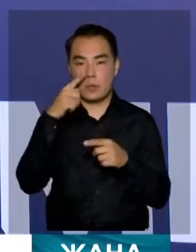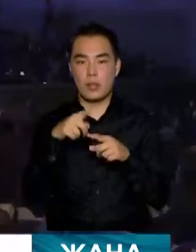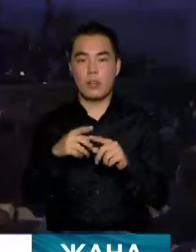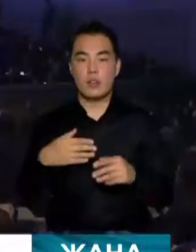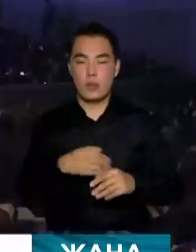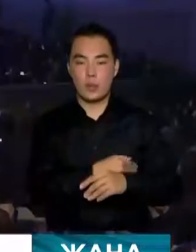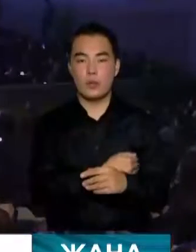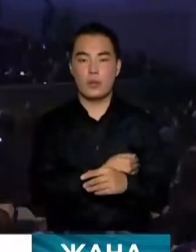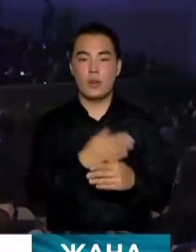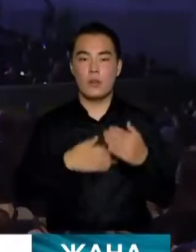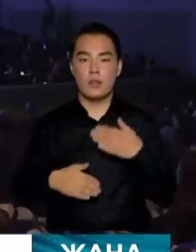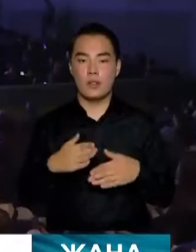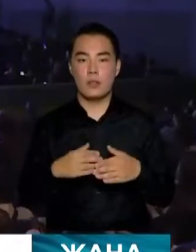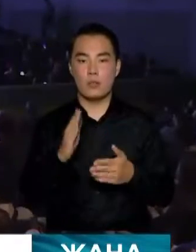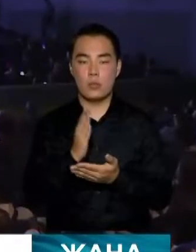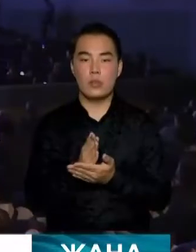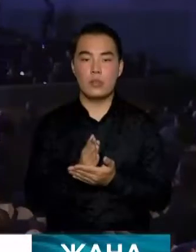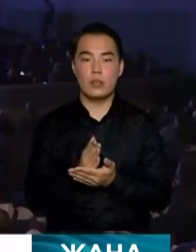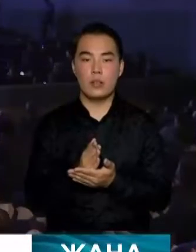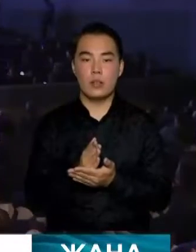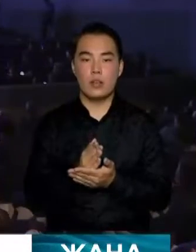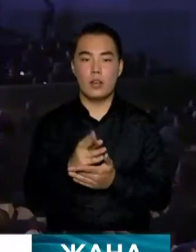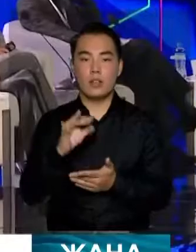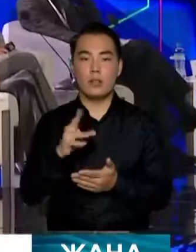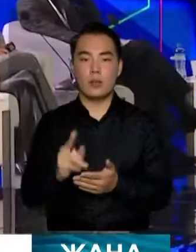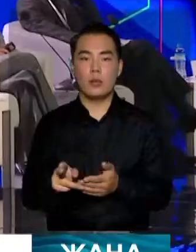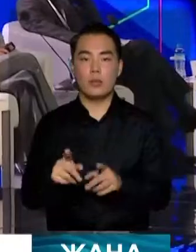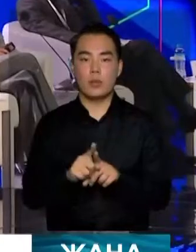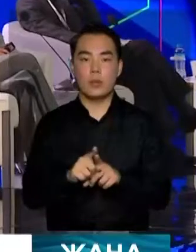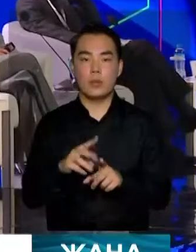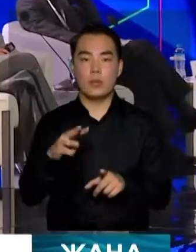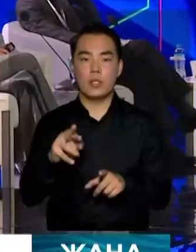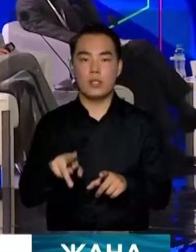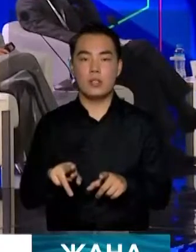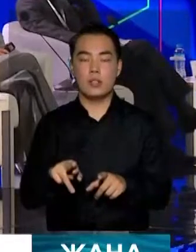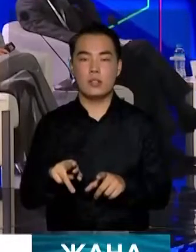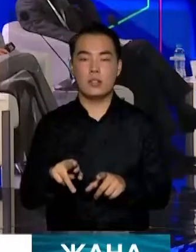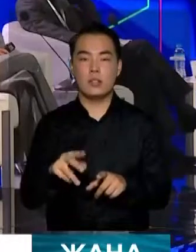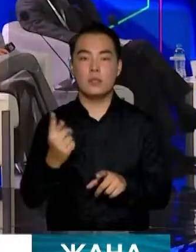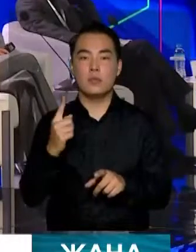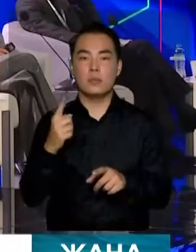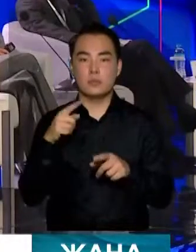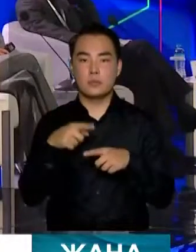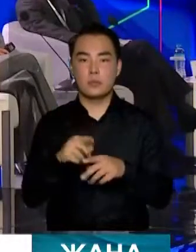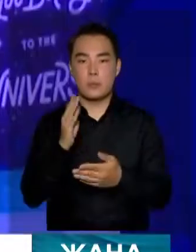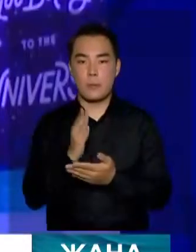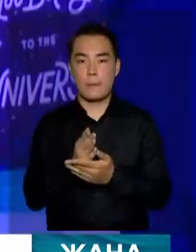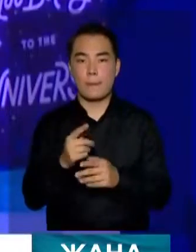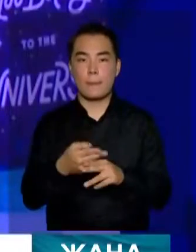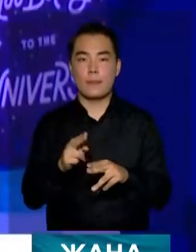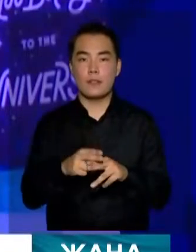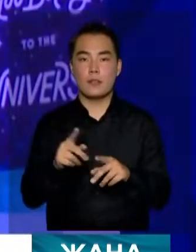боламыз. Мета және TikTok қазақстандықтарды медиа сауаттылыққа оқытуға ниеттеніп отыр. Себебі ақпарат